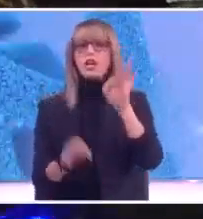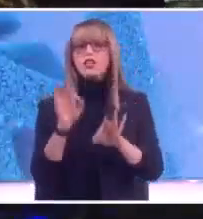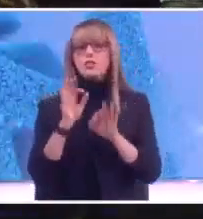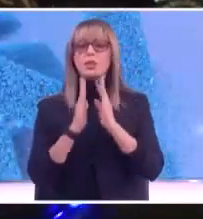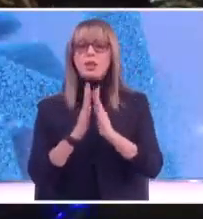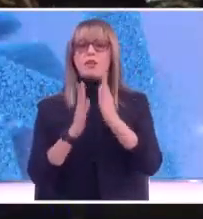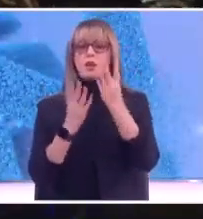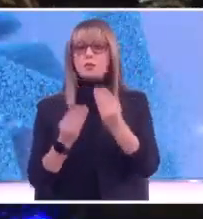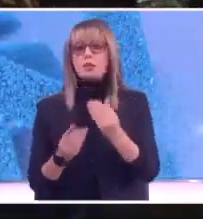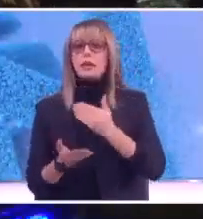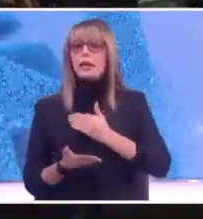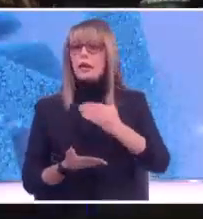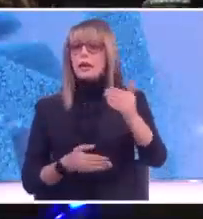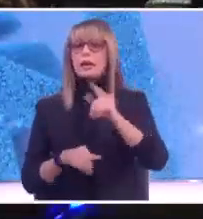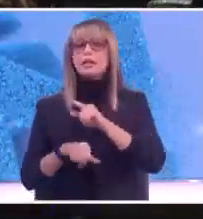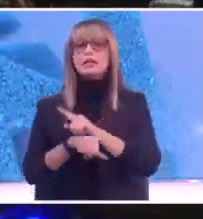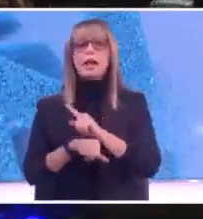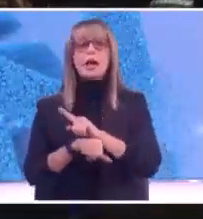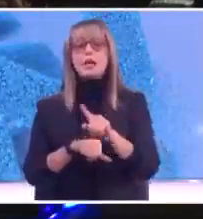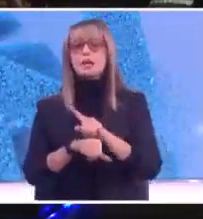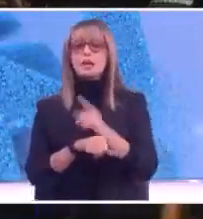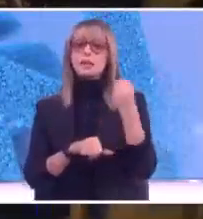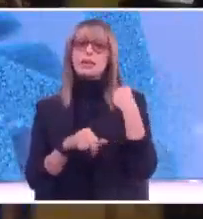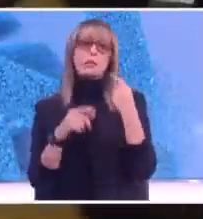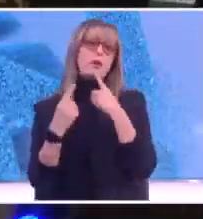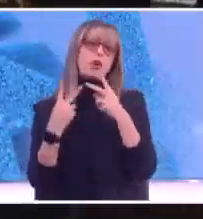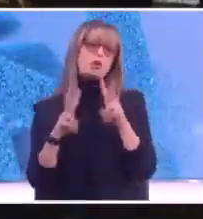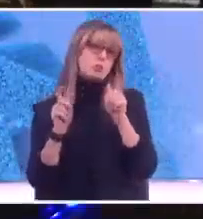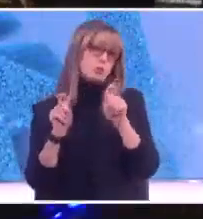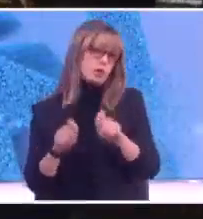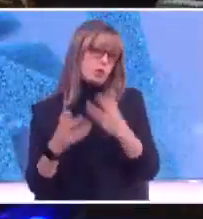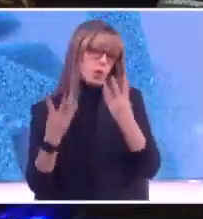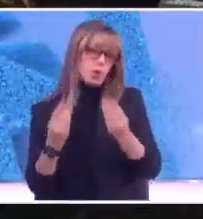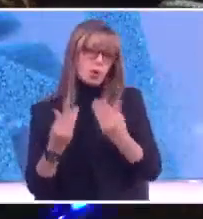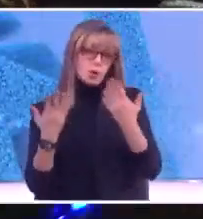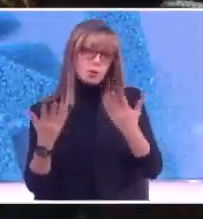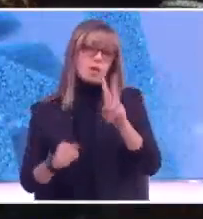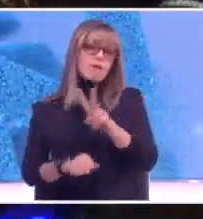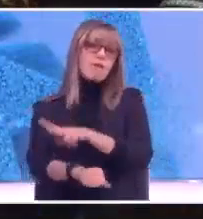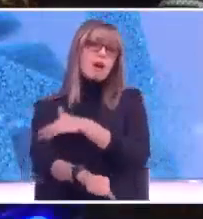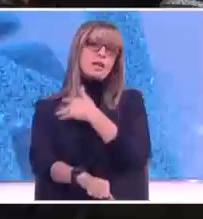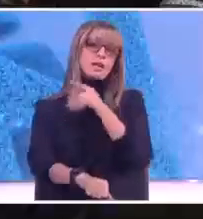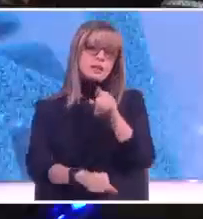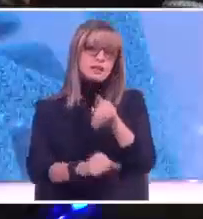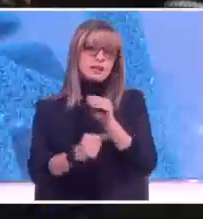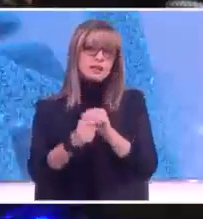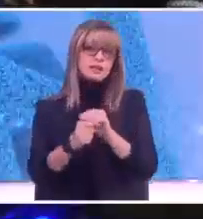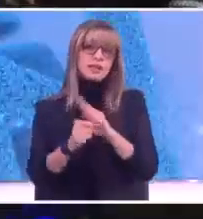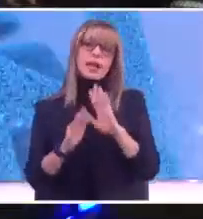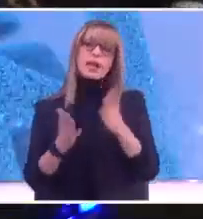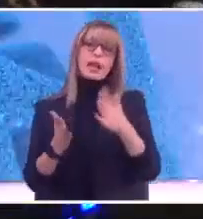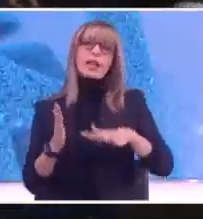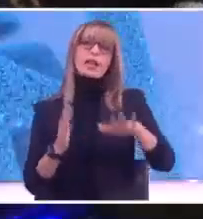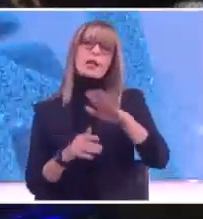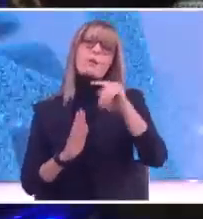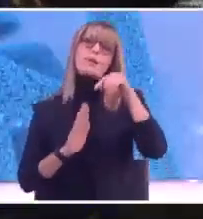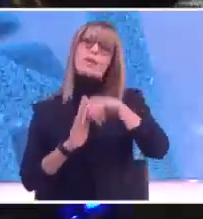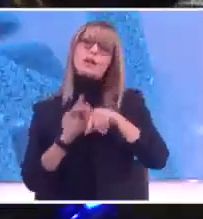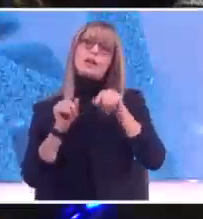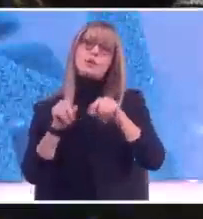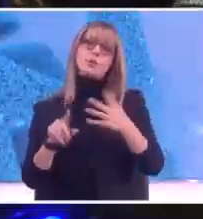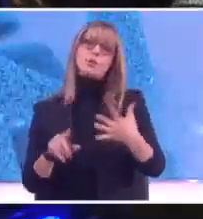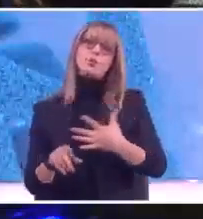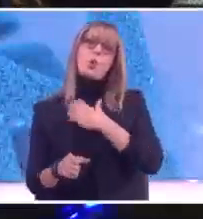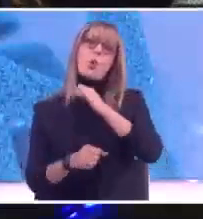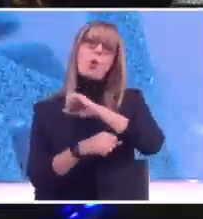ediyor. Belki ilerleyen saatlerde yeni bir açıklama yapılabilir valilik tarafından. Genel detaylarıyla Sarıkamış'taki o